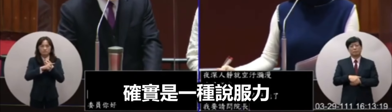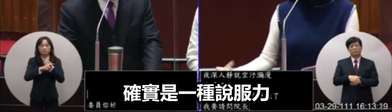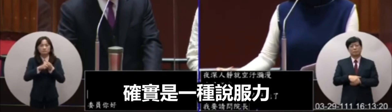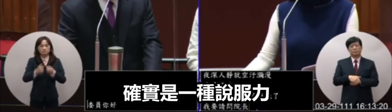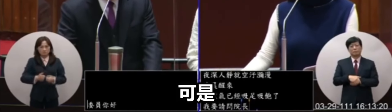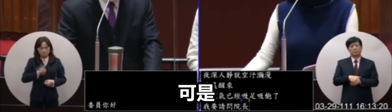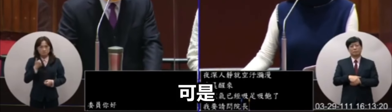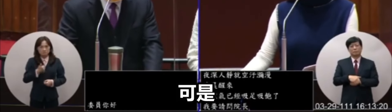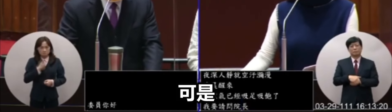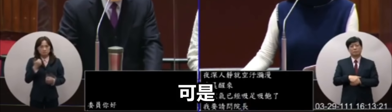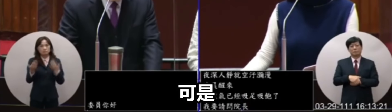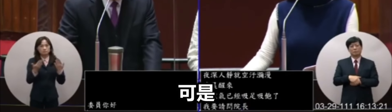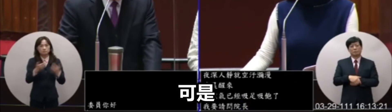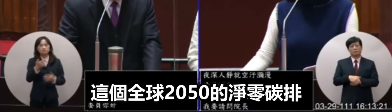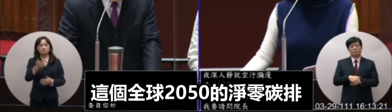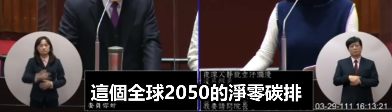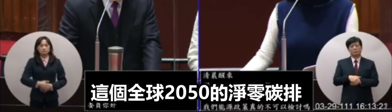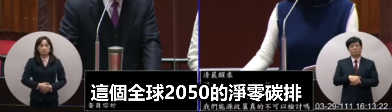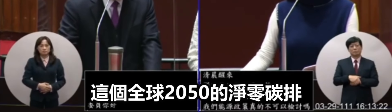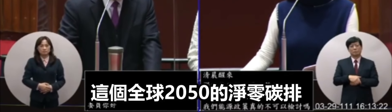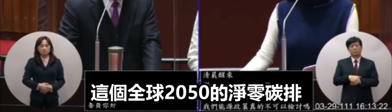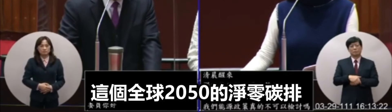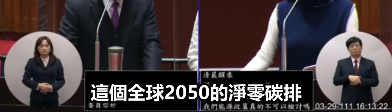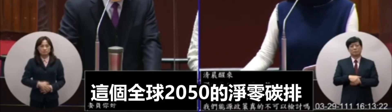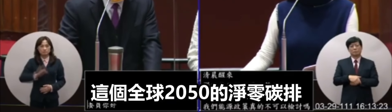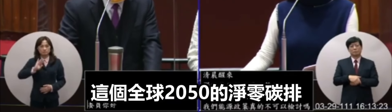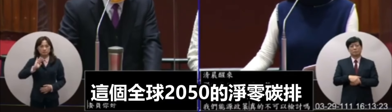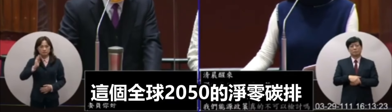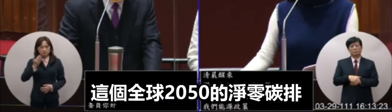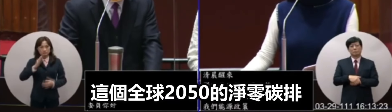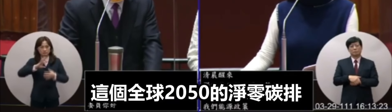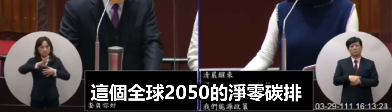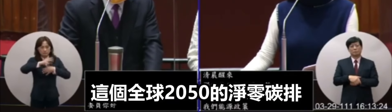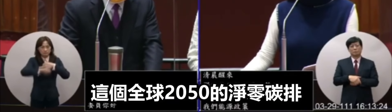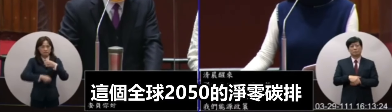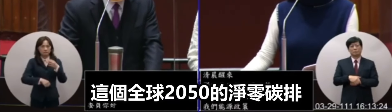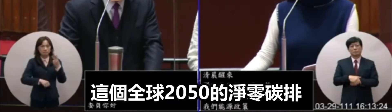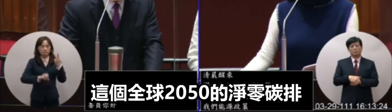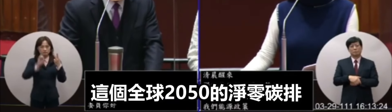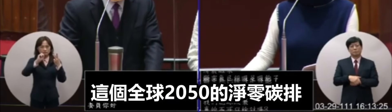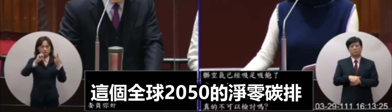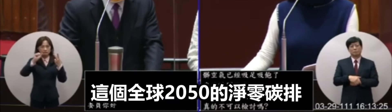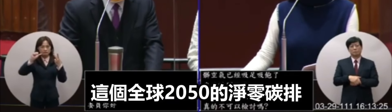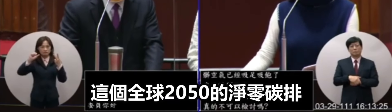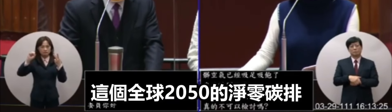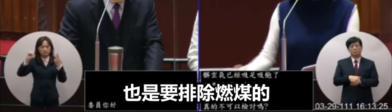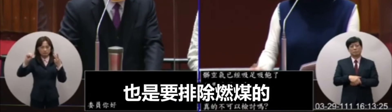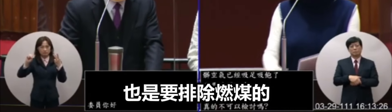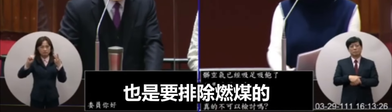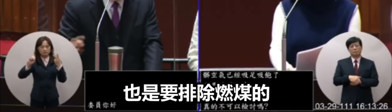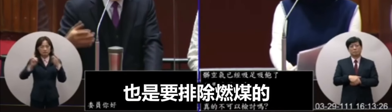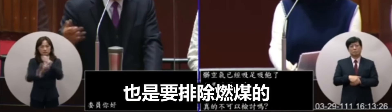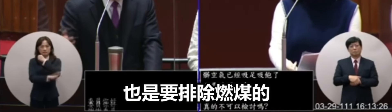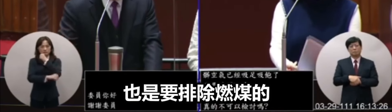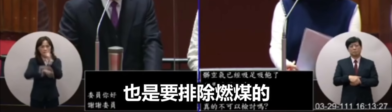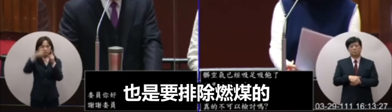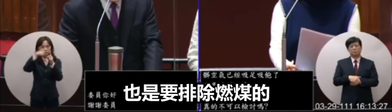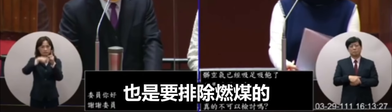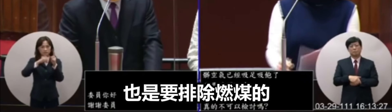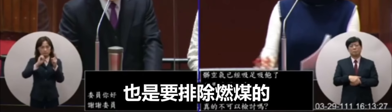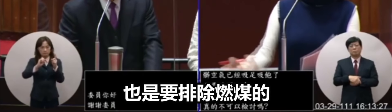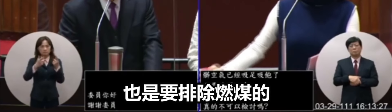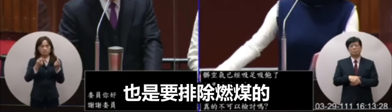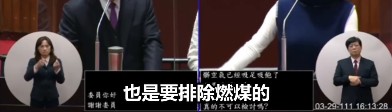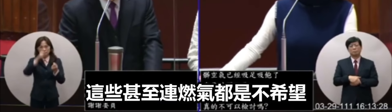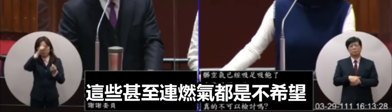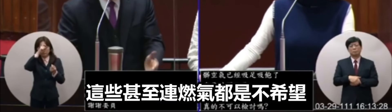说服力。可是这个全球2050的净零碳排也是要排除燃